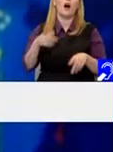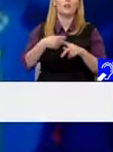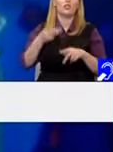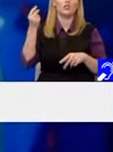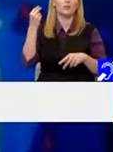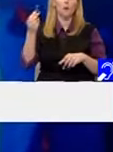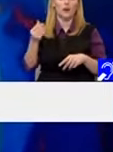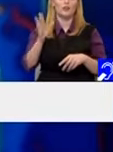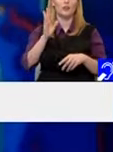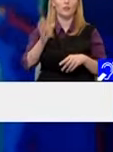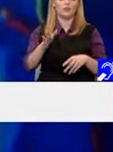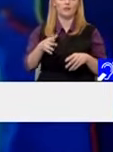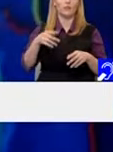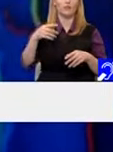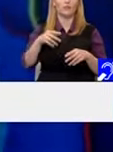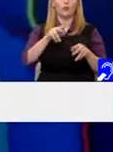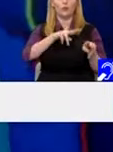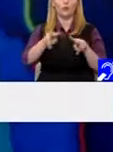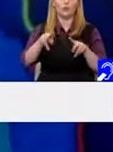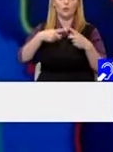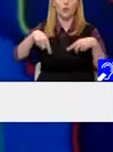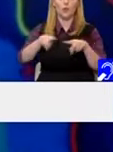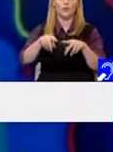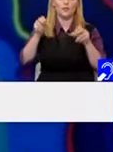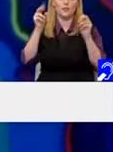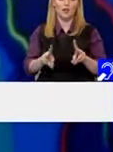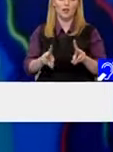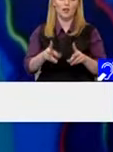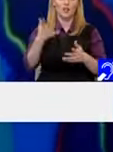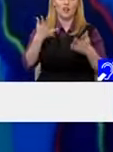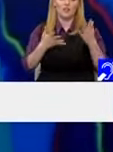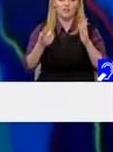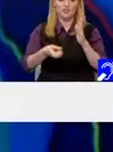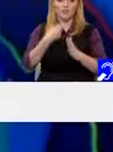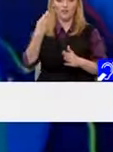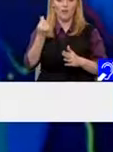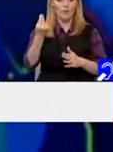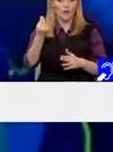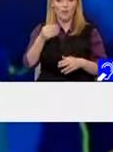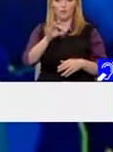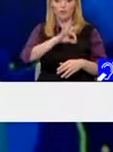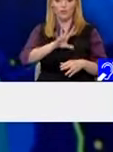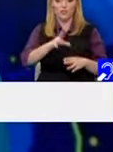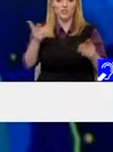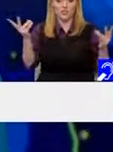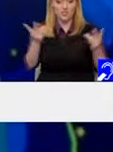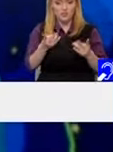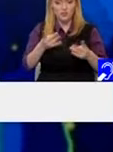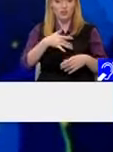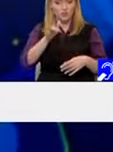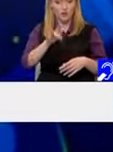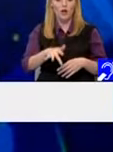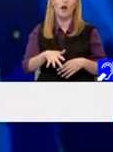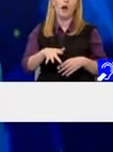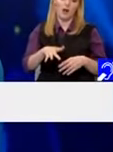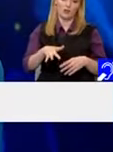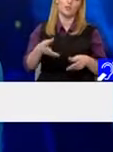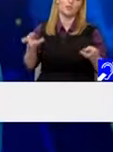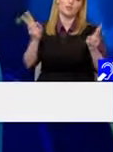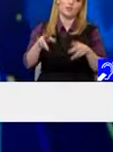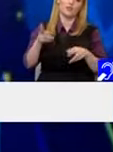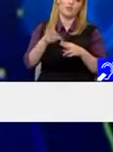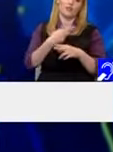banilor va fi făcut de o comisie locală. Dacă se va descoperi că beneficiarii nu folosesc banii pentru necesitățile stricte, atunci vor